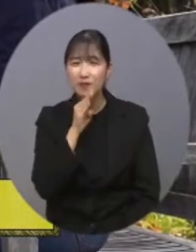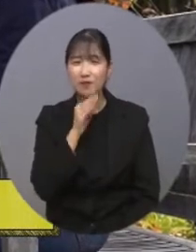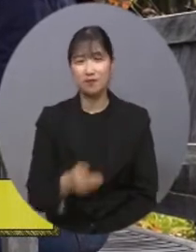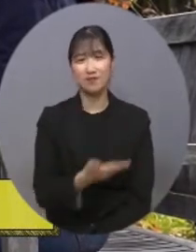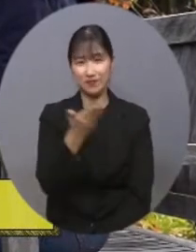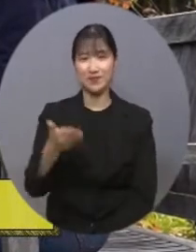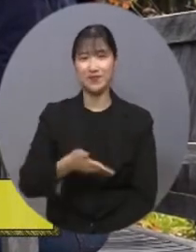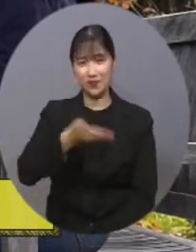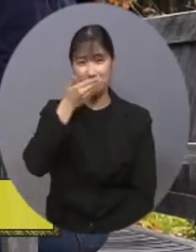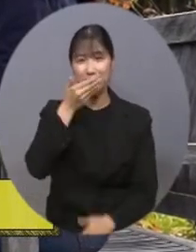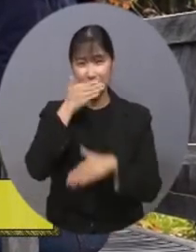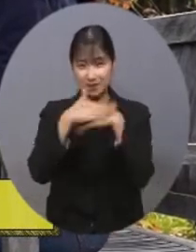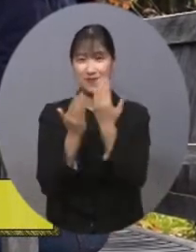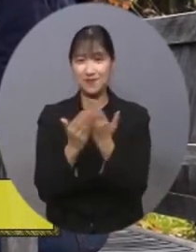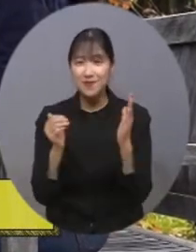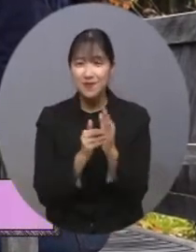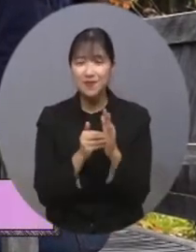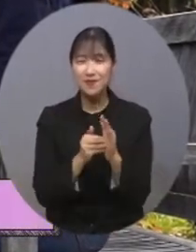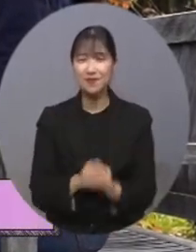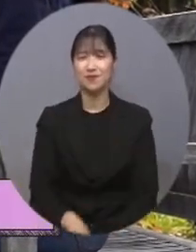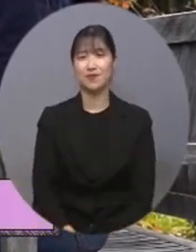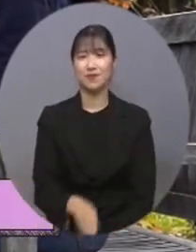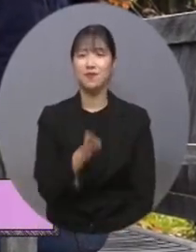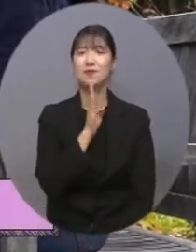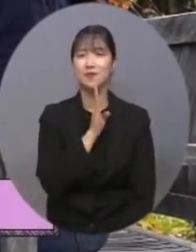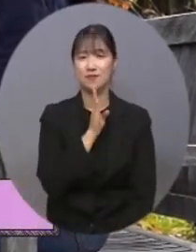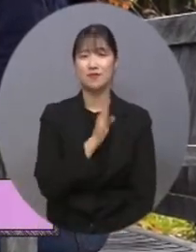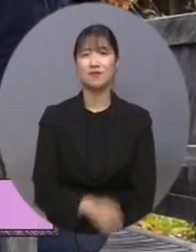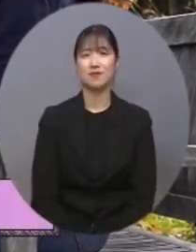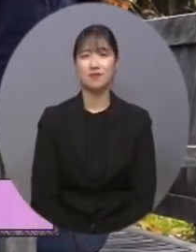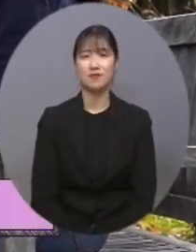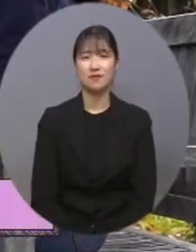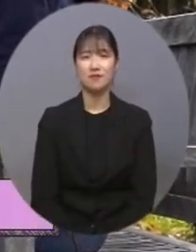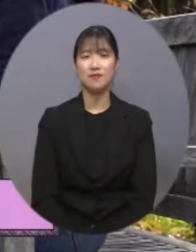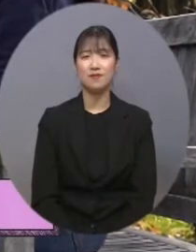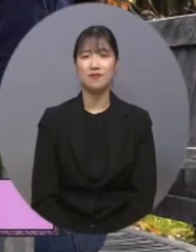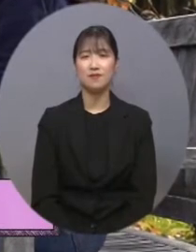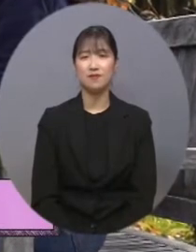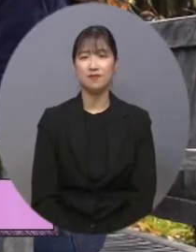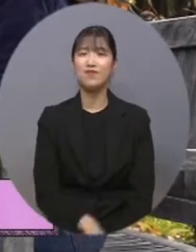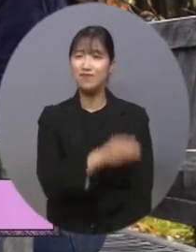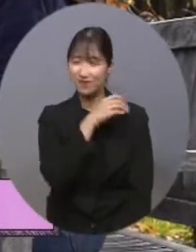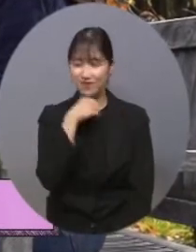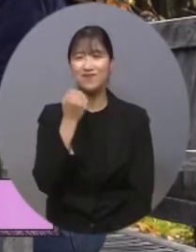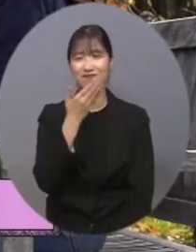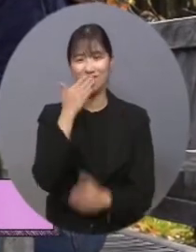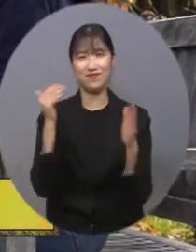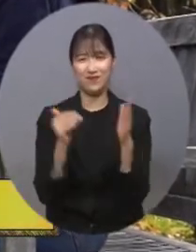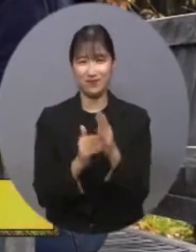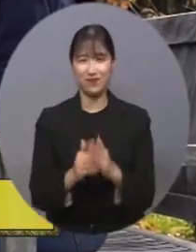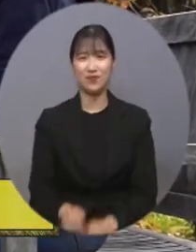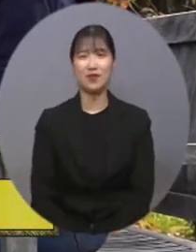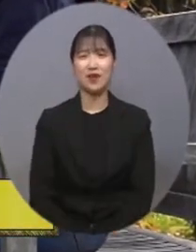지금은 식사를 하고 오신 거세요? 네. 아, 진짜. 네, 맛있게 먹었어요. 어떤 메뉴